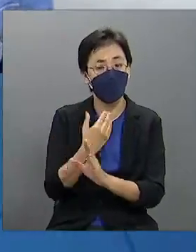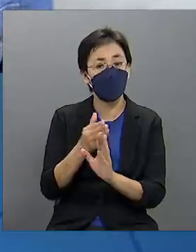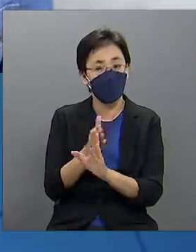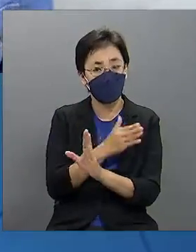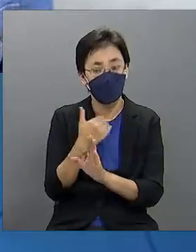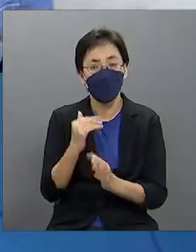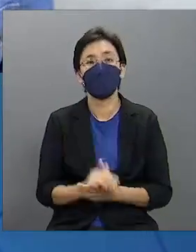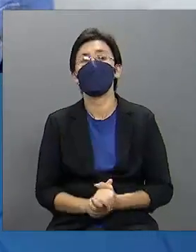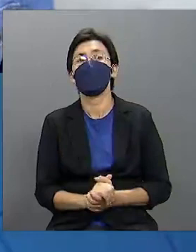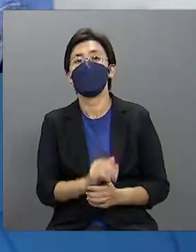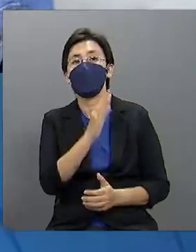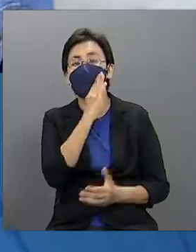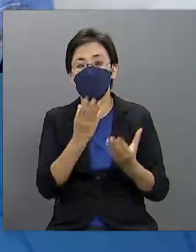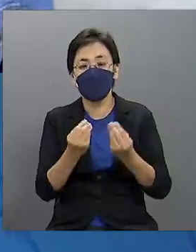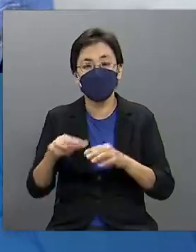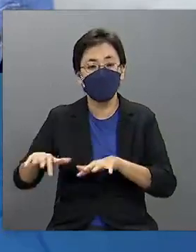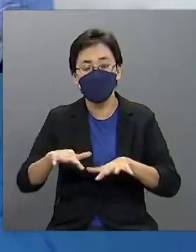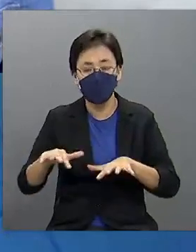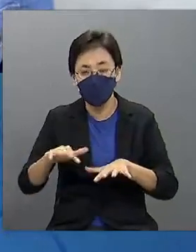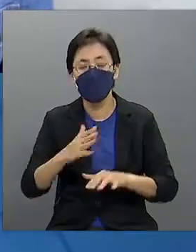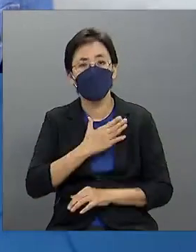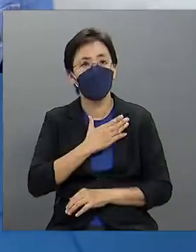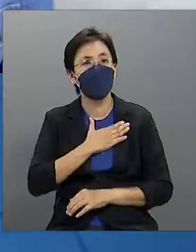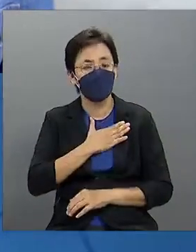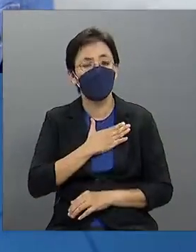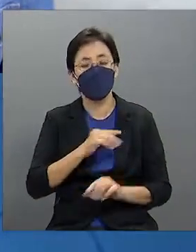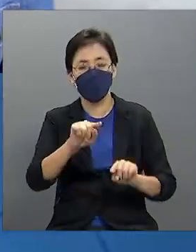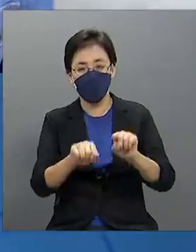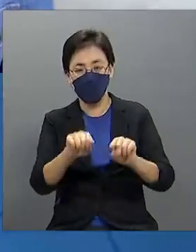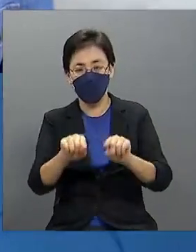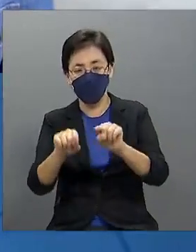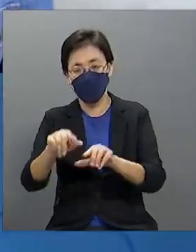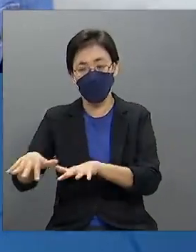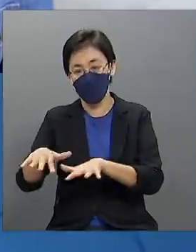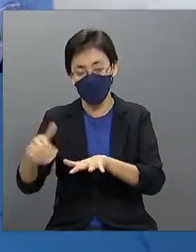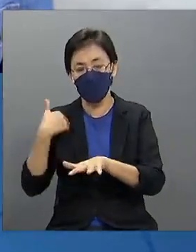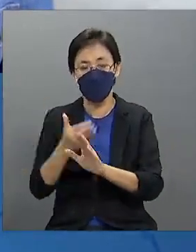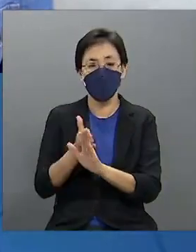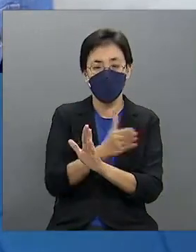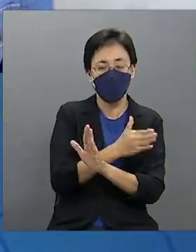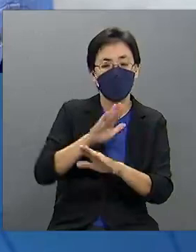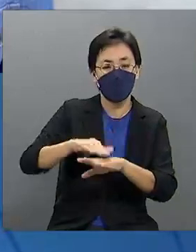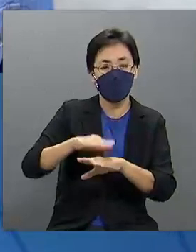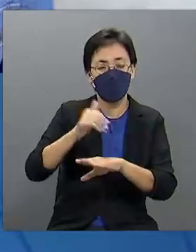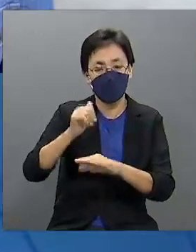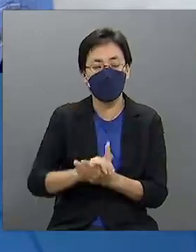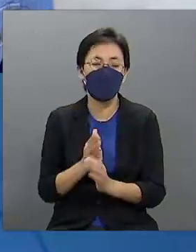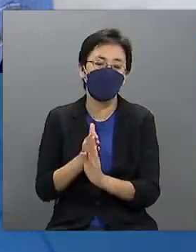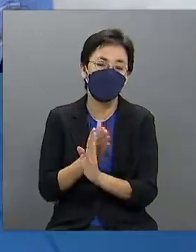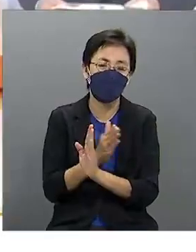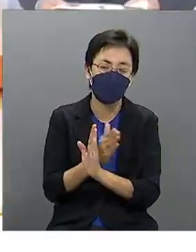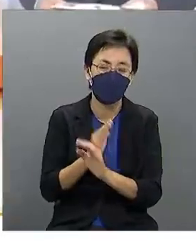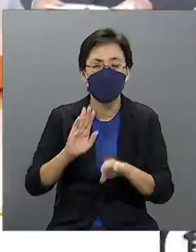ิดล่สามารจับขึ้น ทำใหล่วงหนาได้ตรจะเตือนก่แตว่ถึงเตือนก่อน ไม่ก็แค่หลับไม coaster